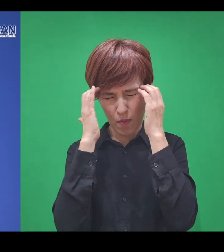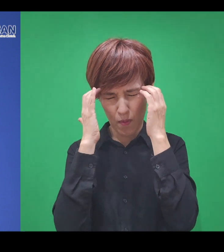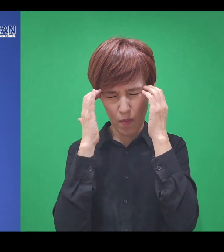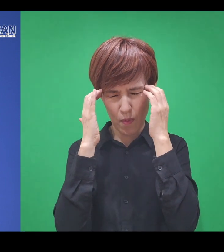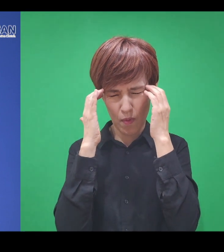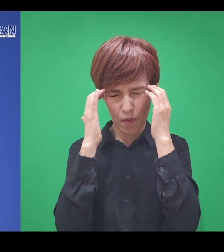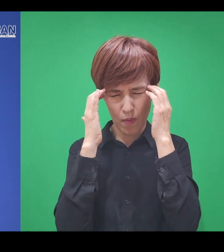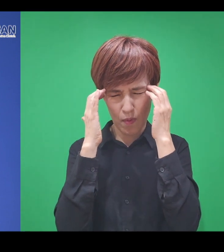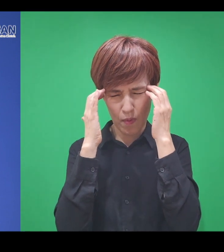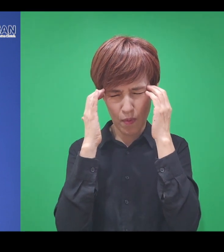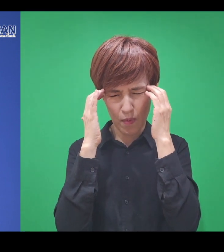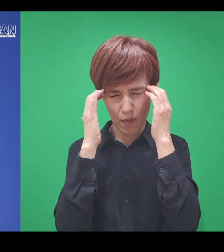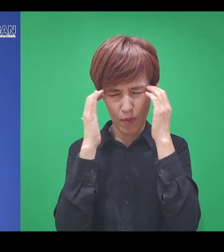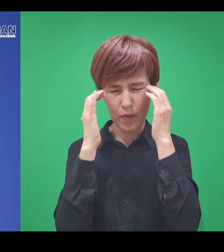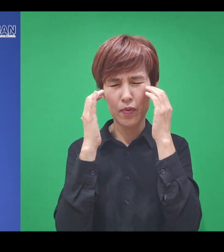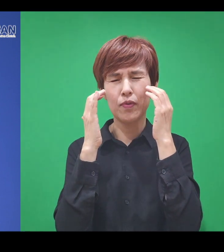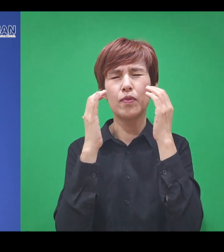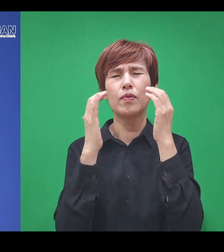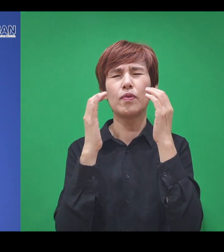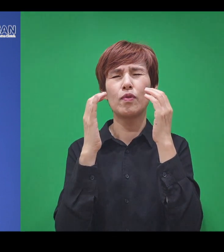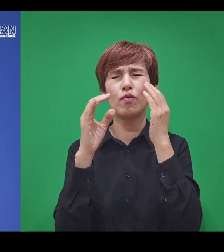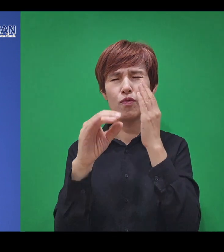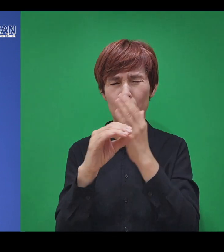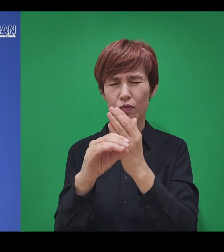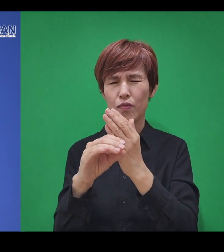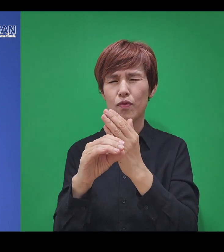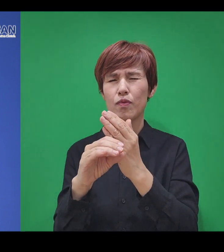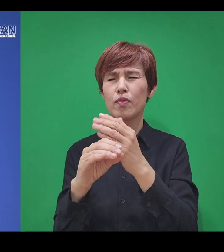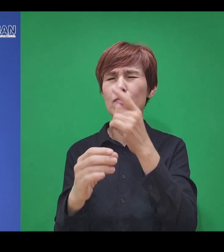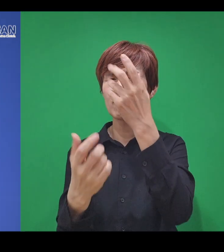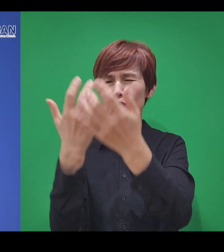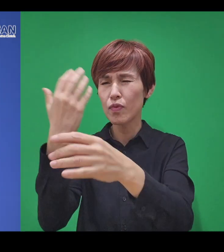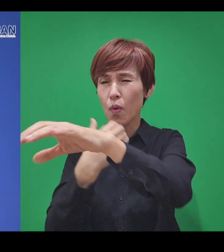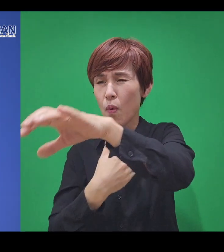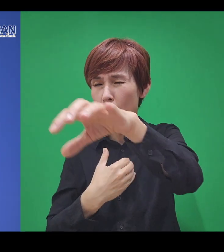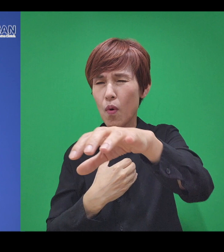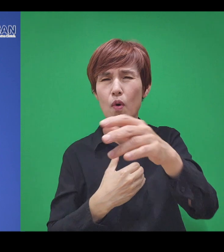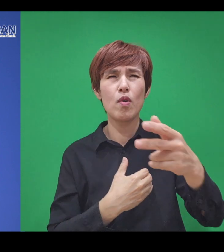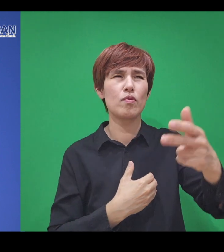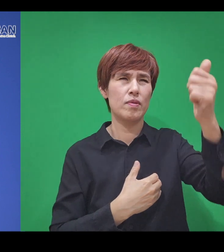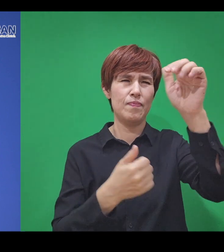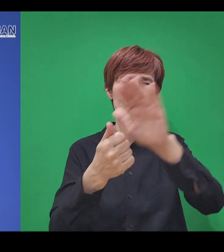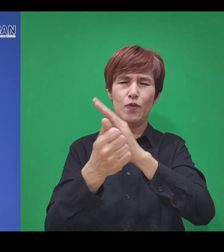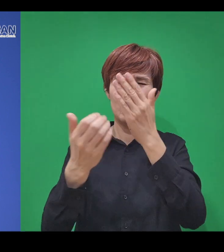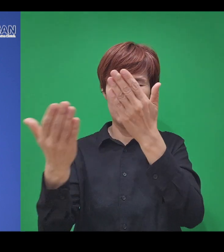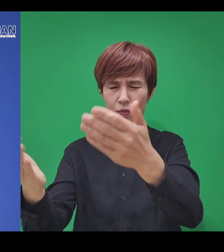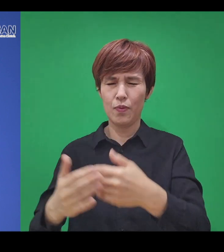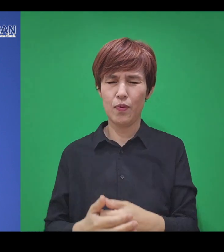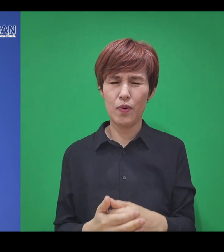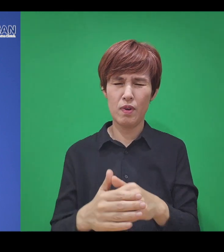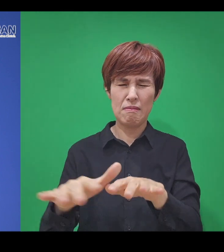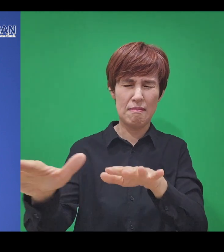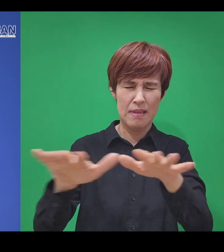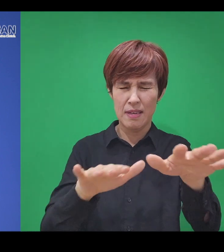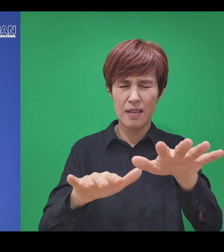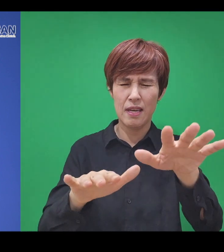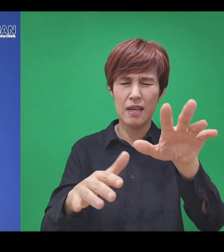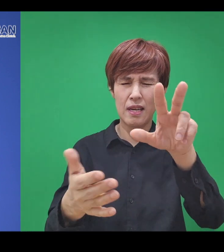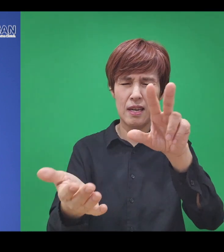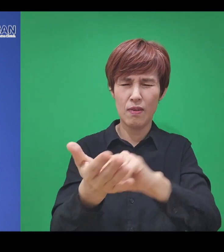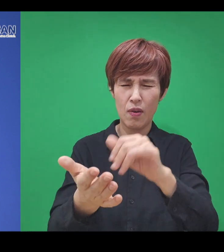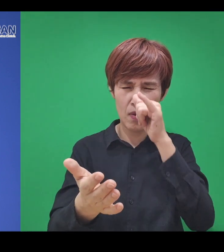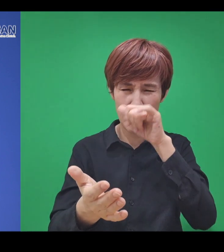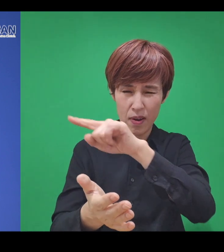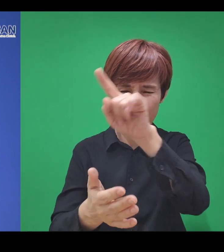계신 화재 지역의 교회들 주님이 친히 위로하시고 지진 때문에 고통당한 지역을